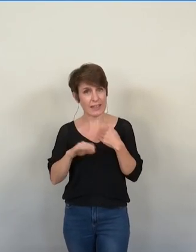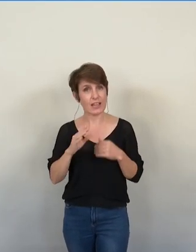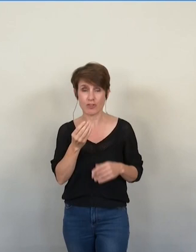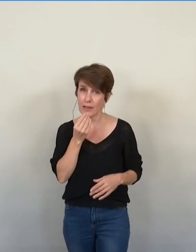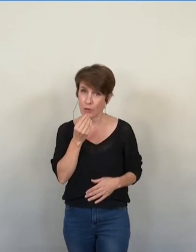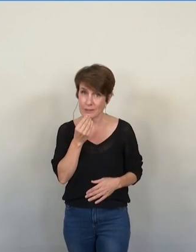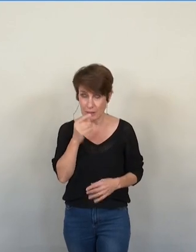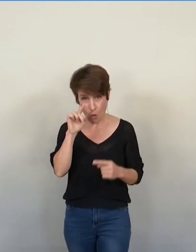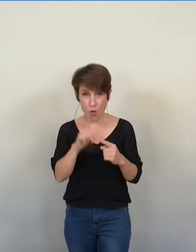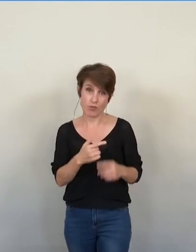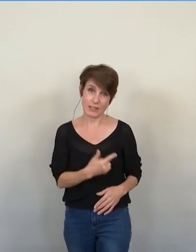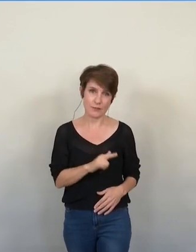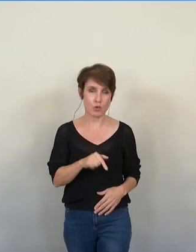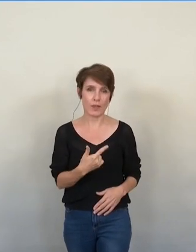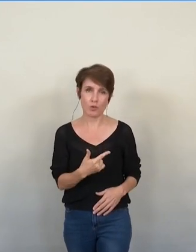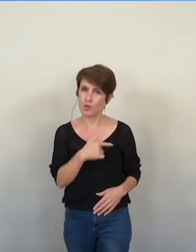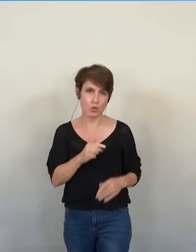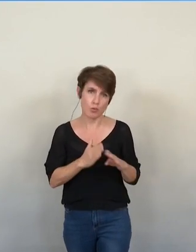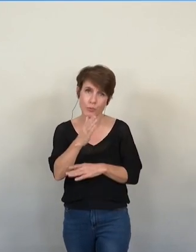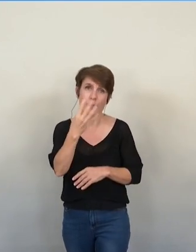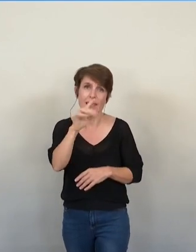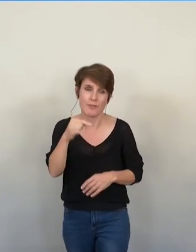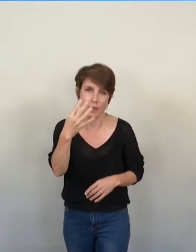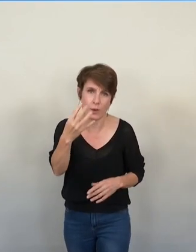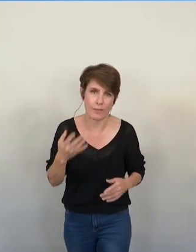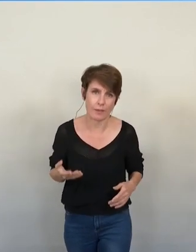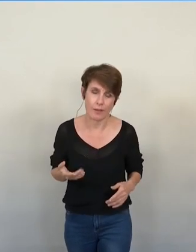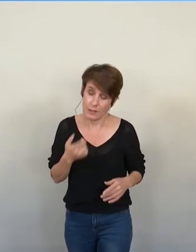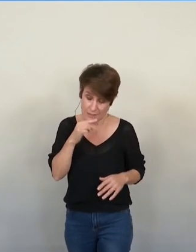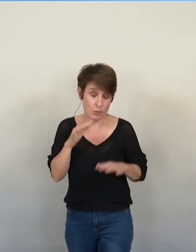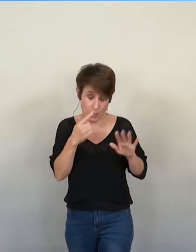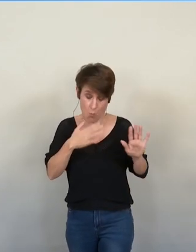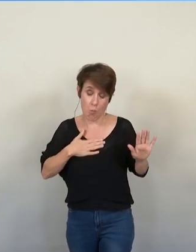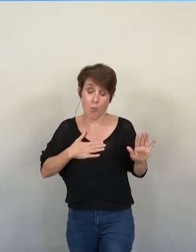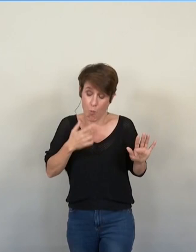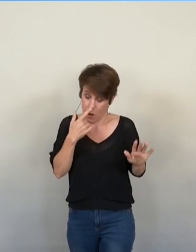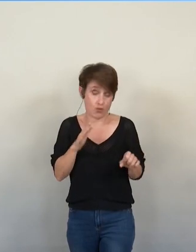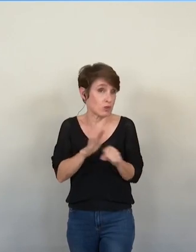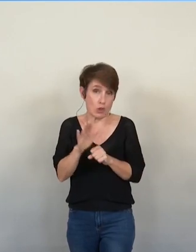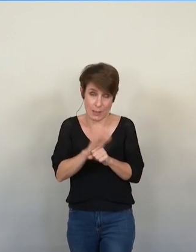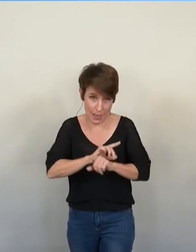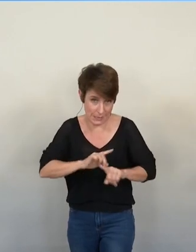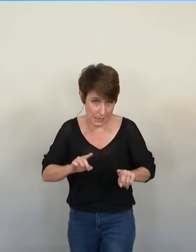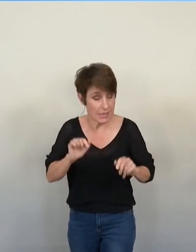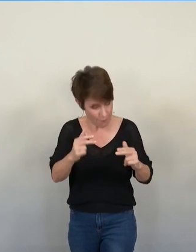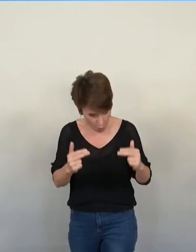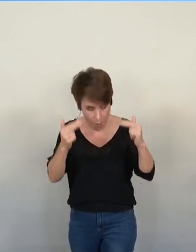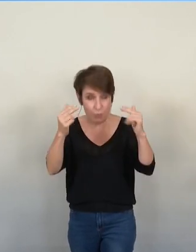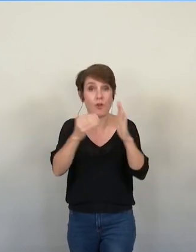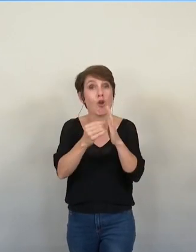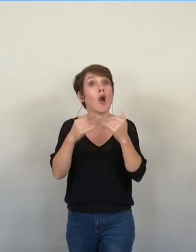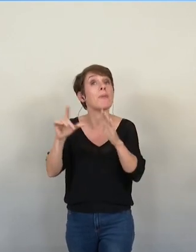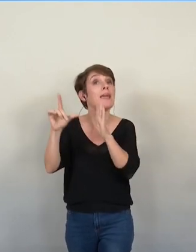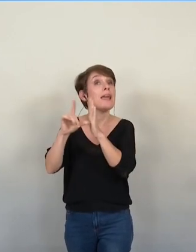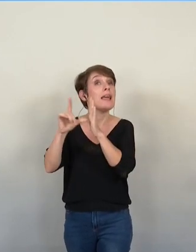l'objectif est de 2,2 %. donc là on a on pourrait juger que c'est pas encore assez et je personnellement je suis tout à fait d'accord avec cette assertion cependant la loi nous